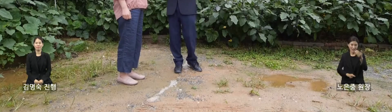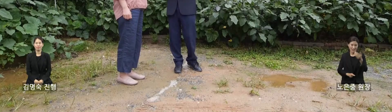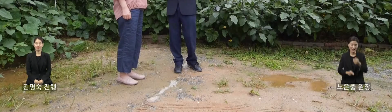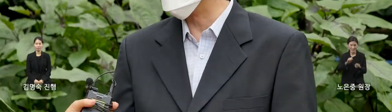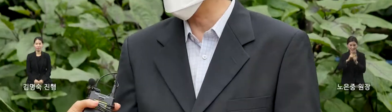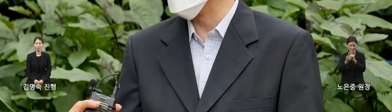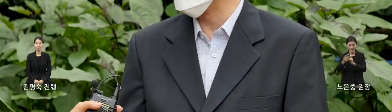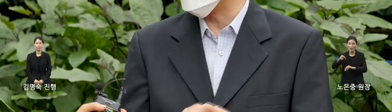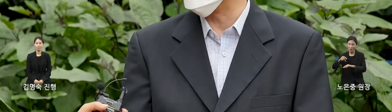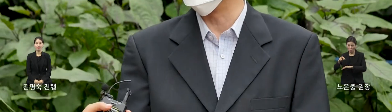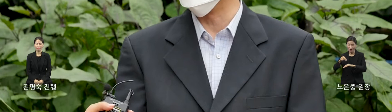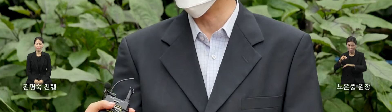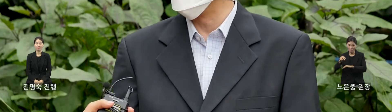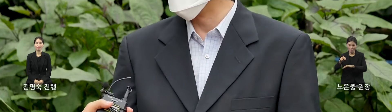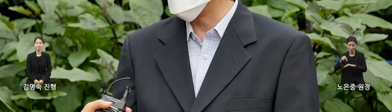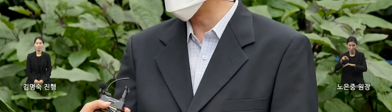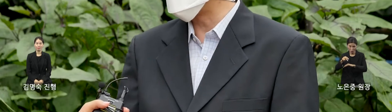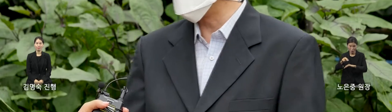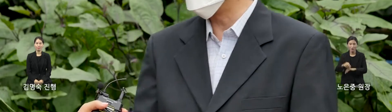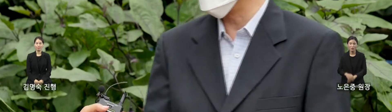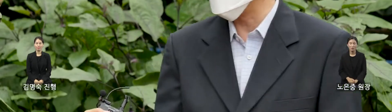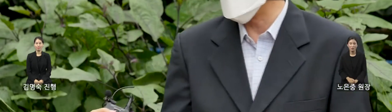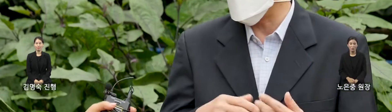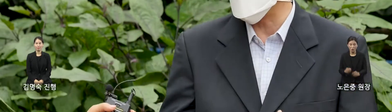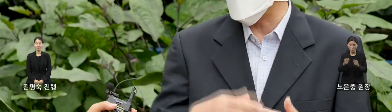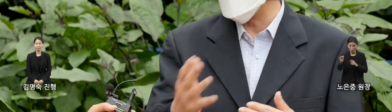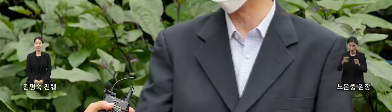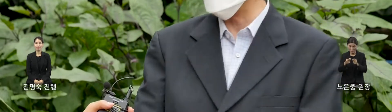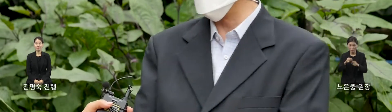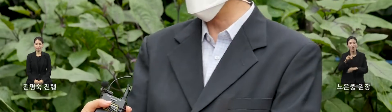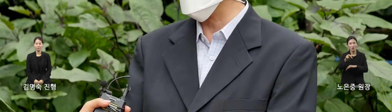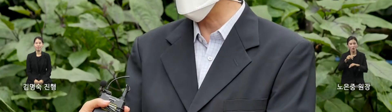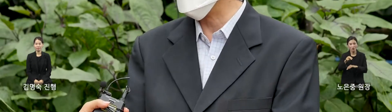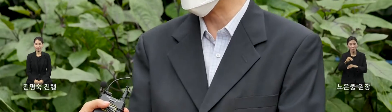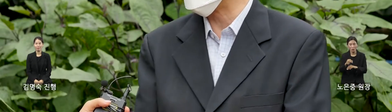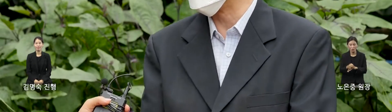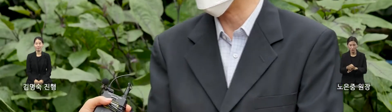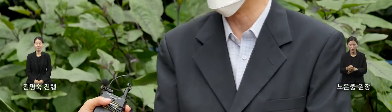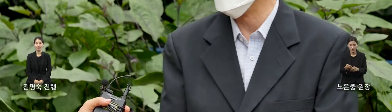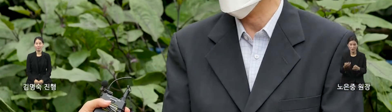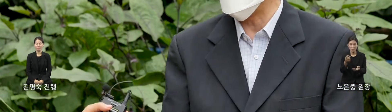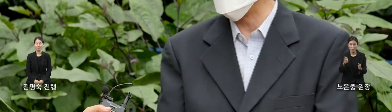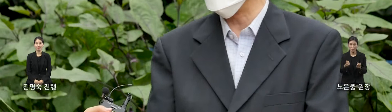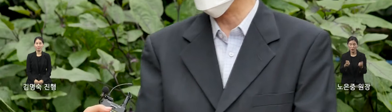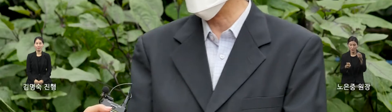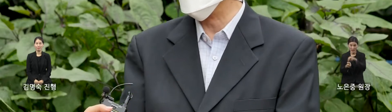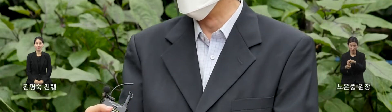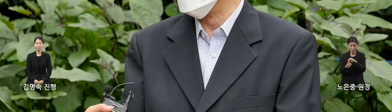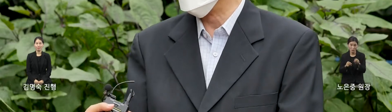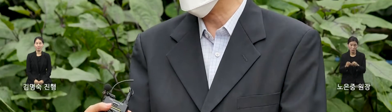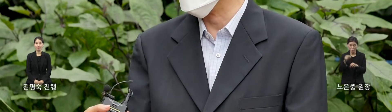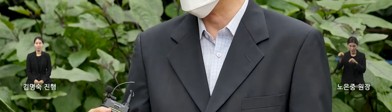걷거나 어지간한 거리는 걸어 다니고 뭐 대중교통을 이용하게 되면 그게 자체가 걷는 것이 되는 거니까요. 그래서 저는 운동을 따로 시간